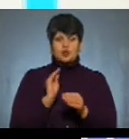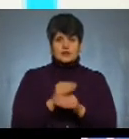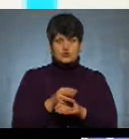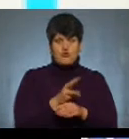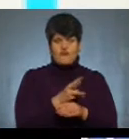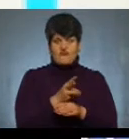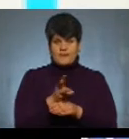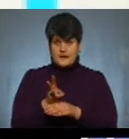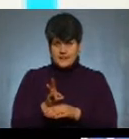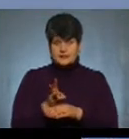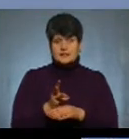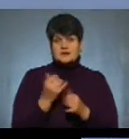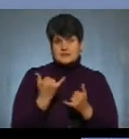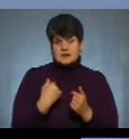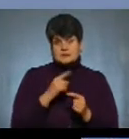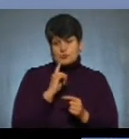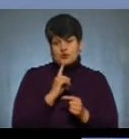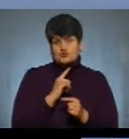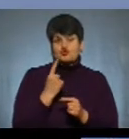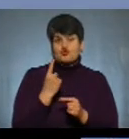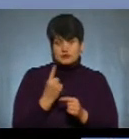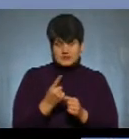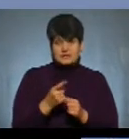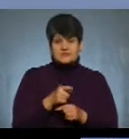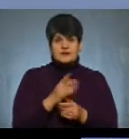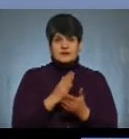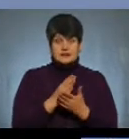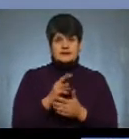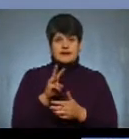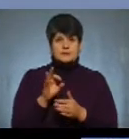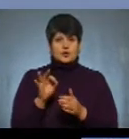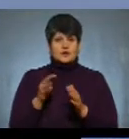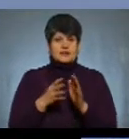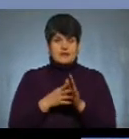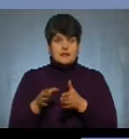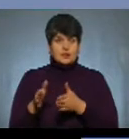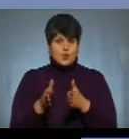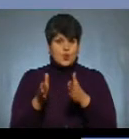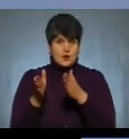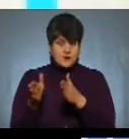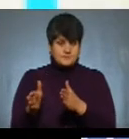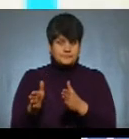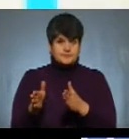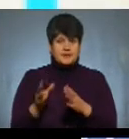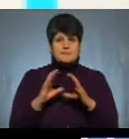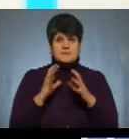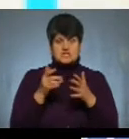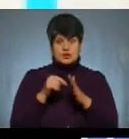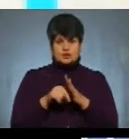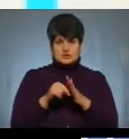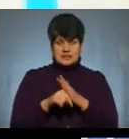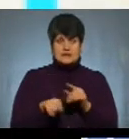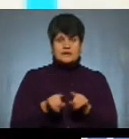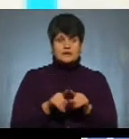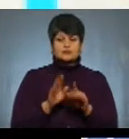прилади, які будуть. Наразі він один. Один. У нас поки що один, він знаходиться на М09 дорога